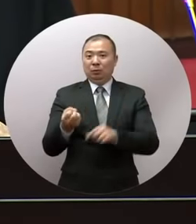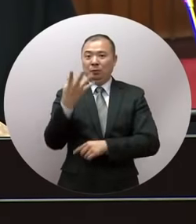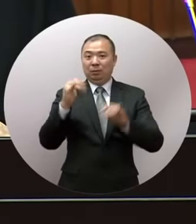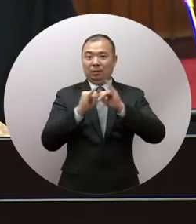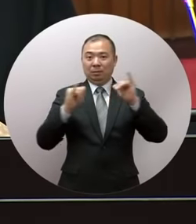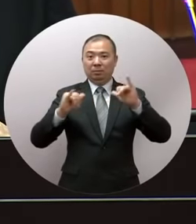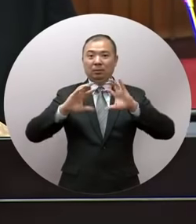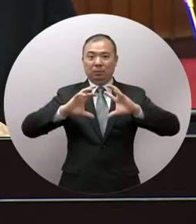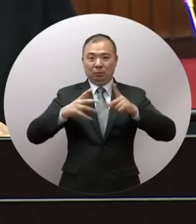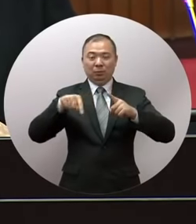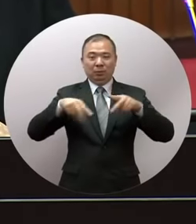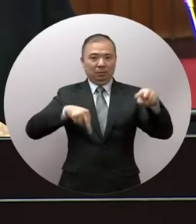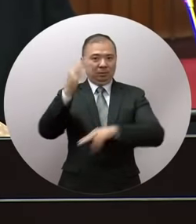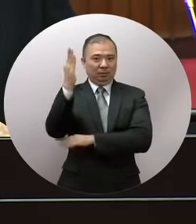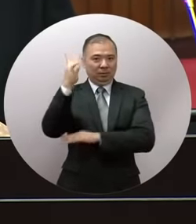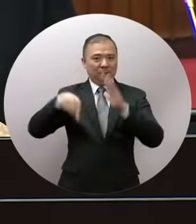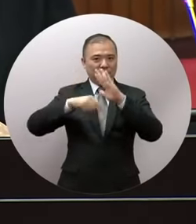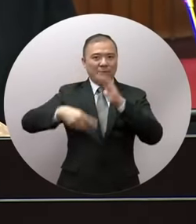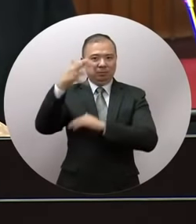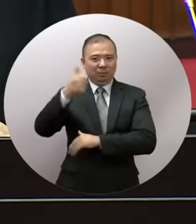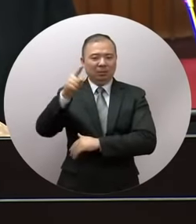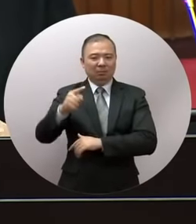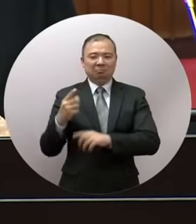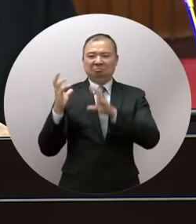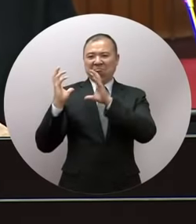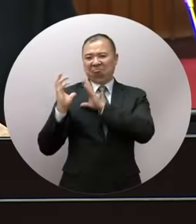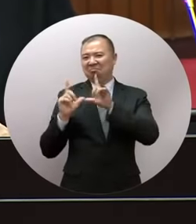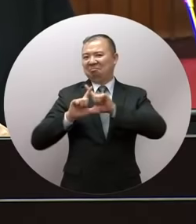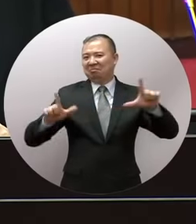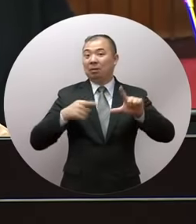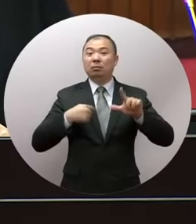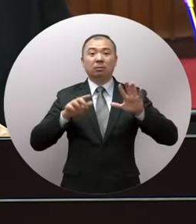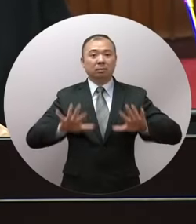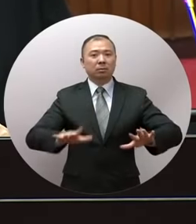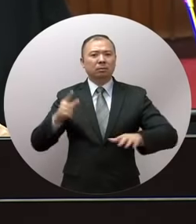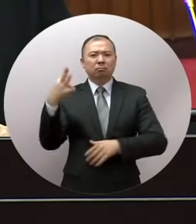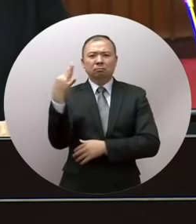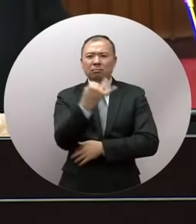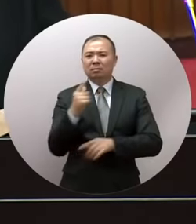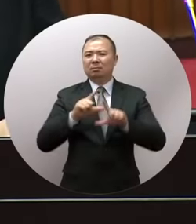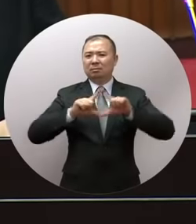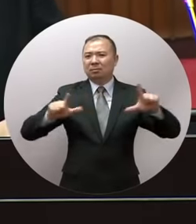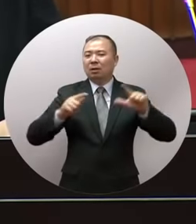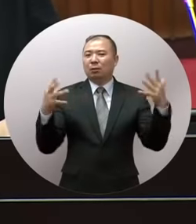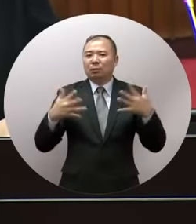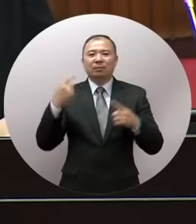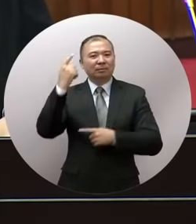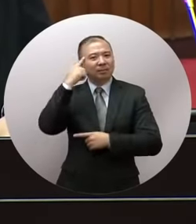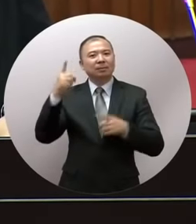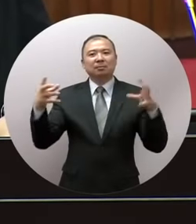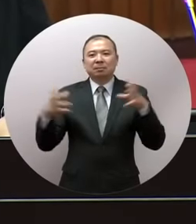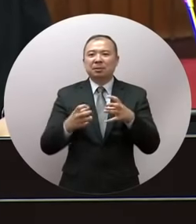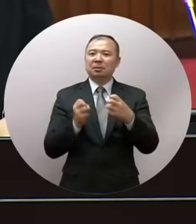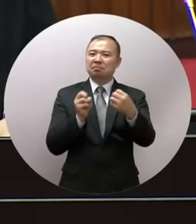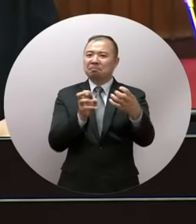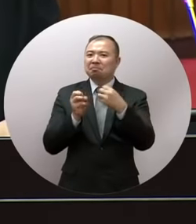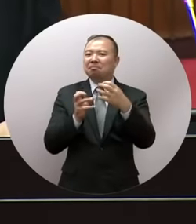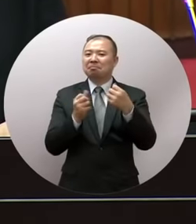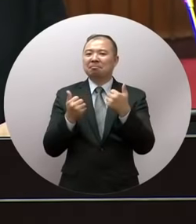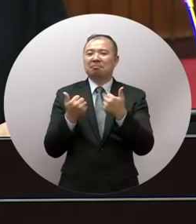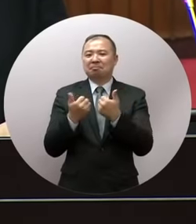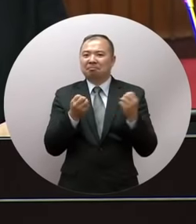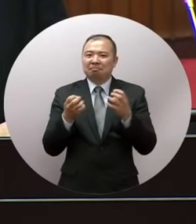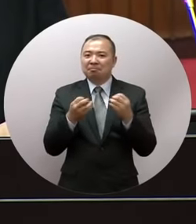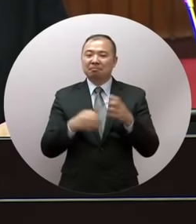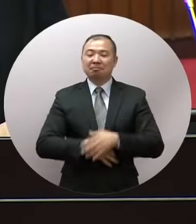院长的重责大任，那本席在今天呢有几个重要的议题呢，也想跟院长好好的来讨论一下。院长，我还是